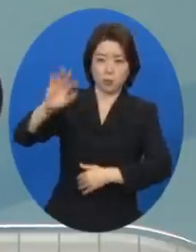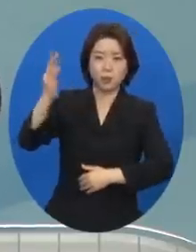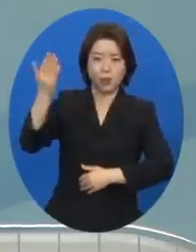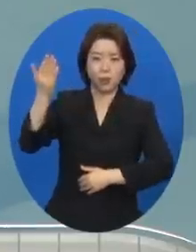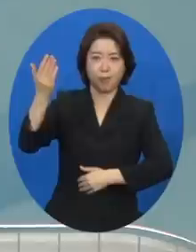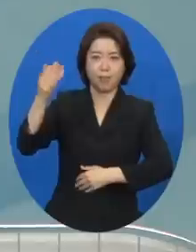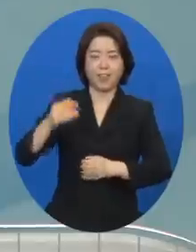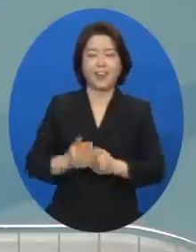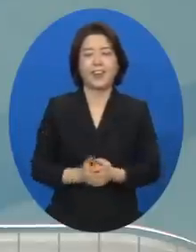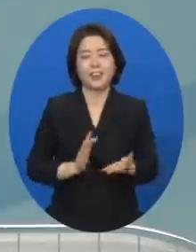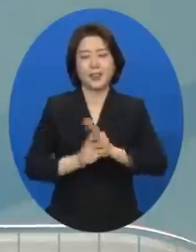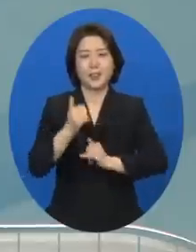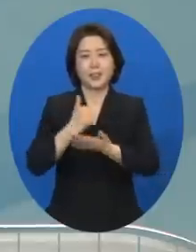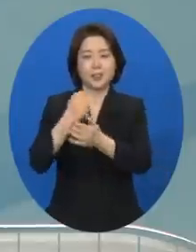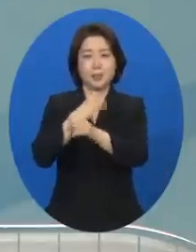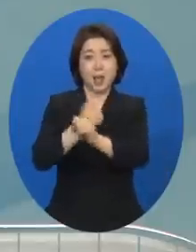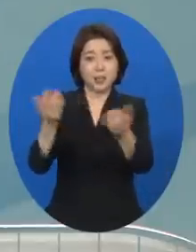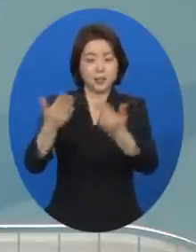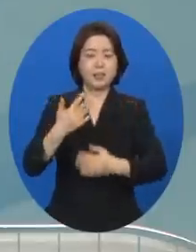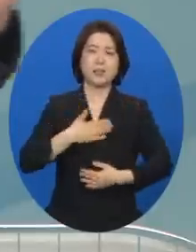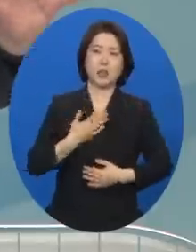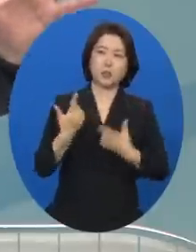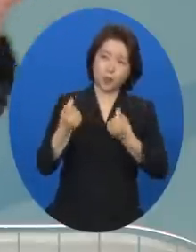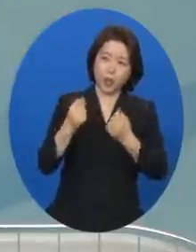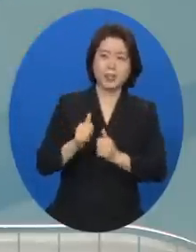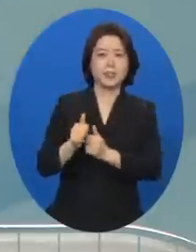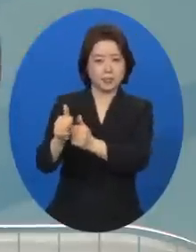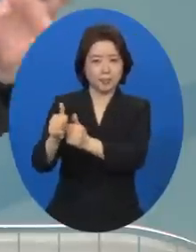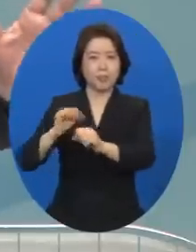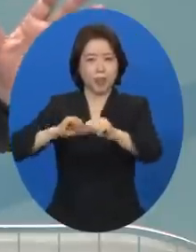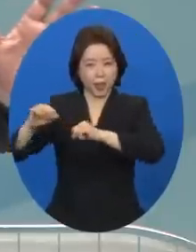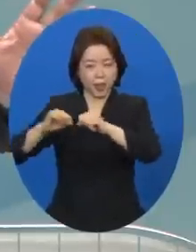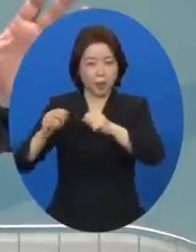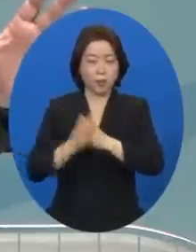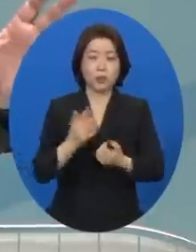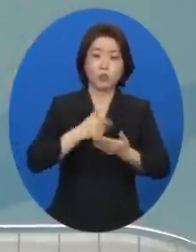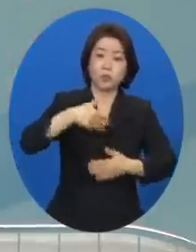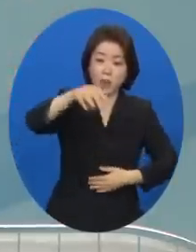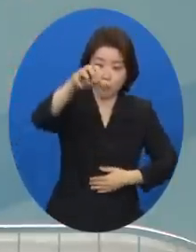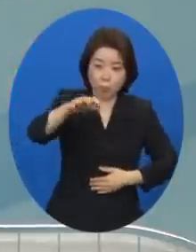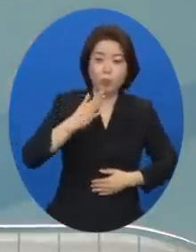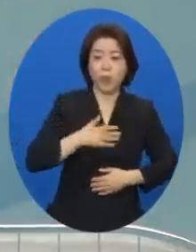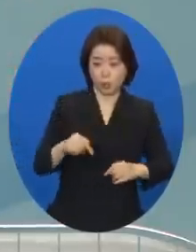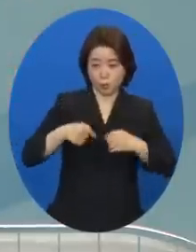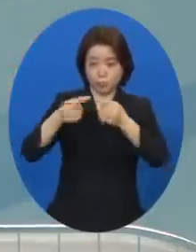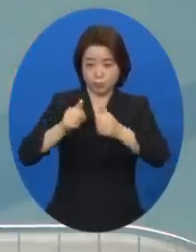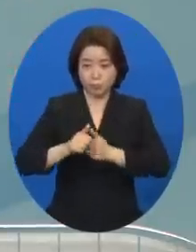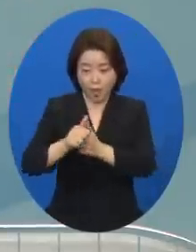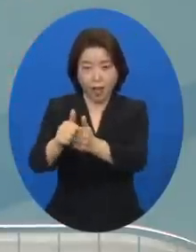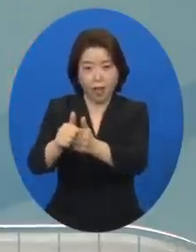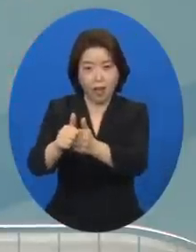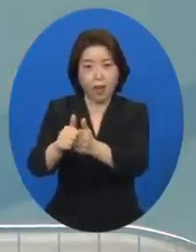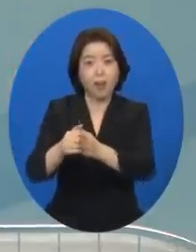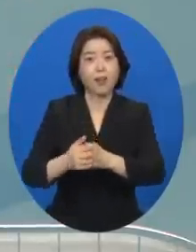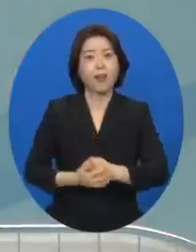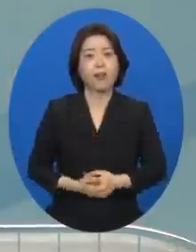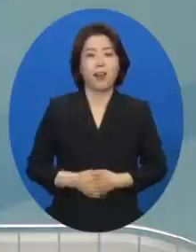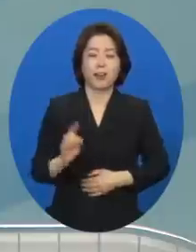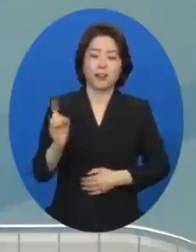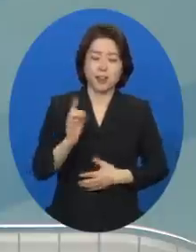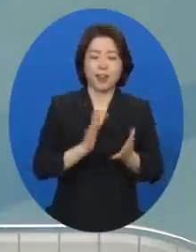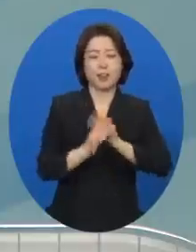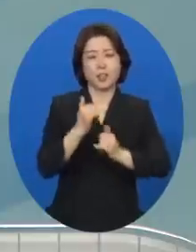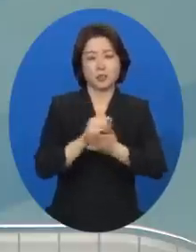하시는 일을 내가 하는거 곡 주님이 가시는 곳에 내가 가는 거예요 그런데 예수님께서 어느날